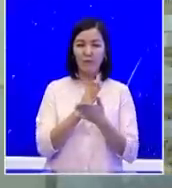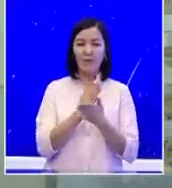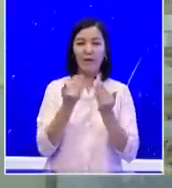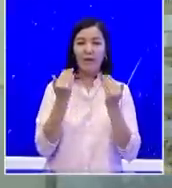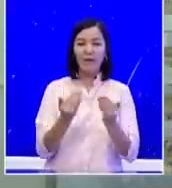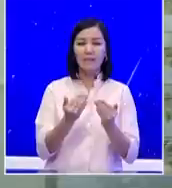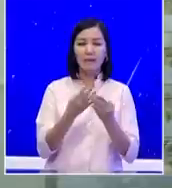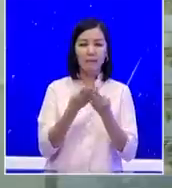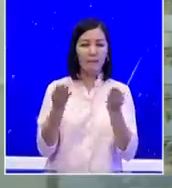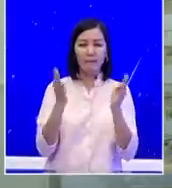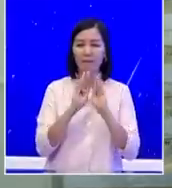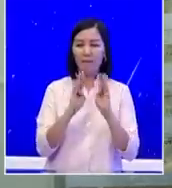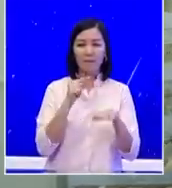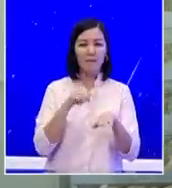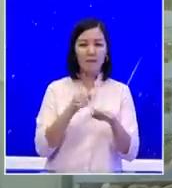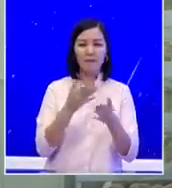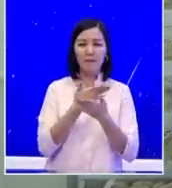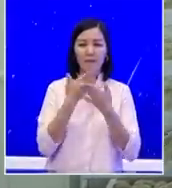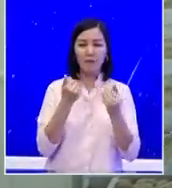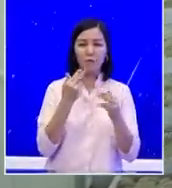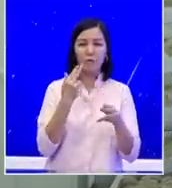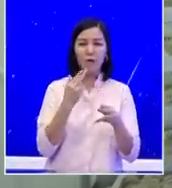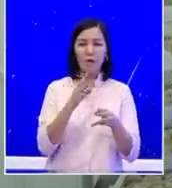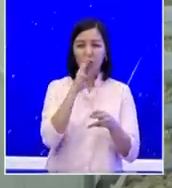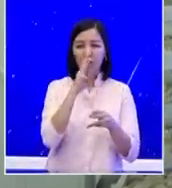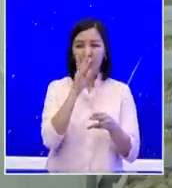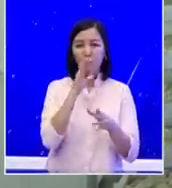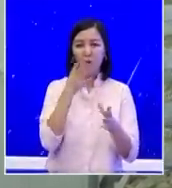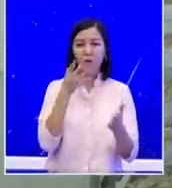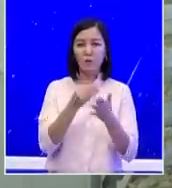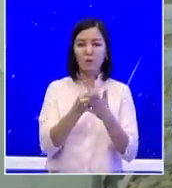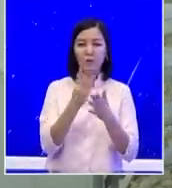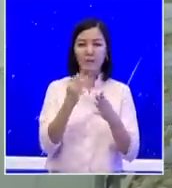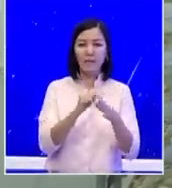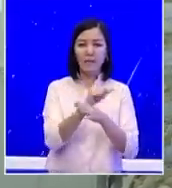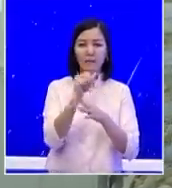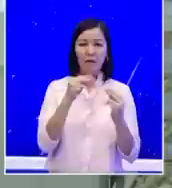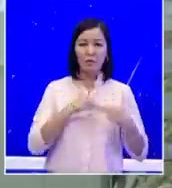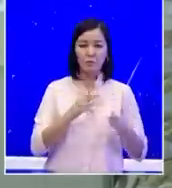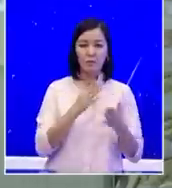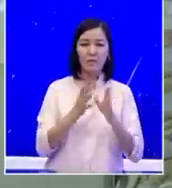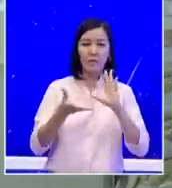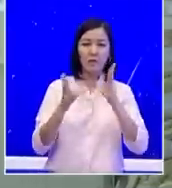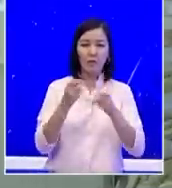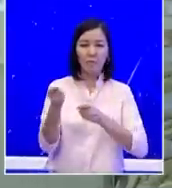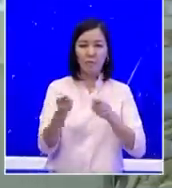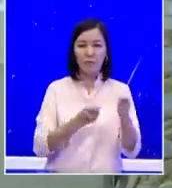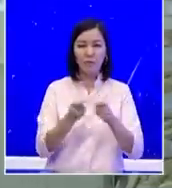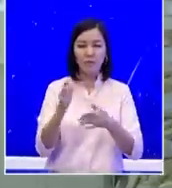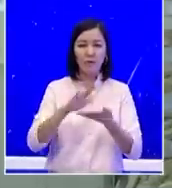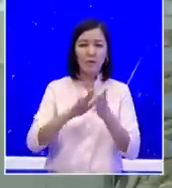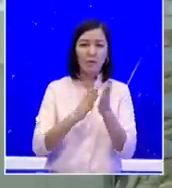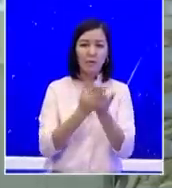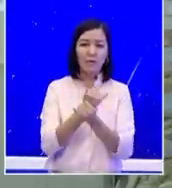жатыр. Карантин ешқандай әсер еткен жоқ. Жұмысшылар жалақыны уақытылы алады. 8 сағат жұмыс істейді. Жалпы басшылықтың осындай жағдай